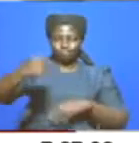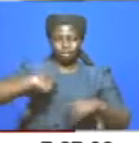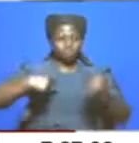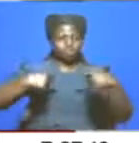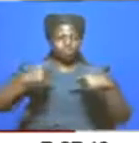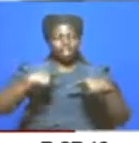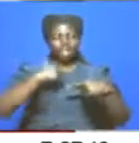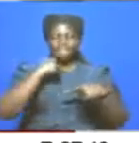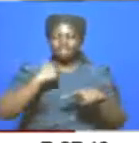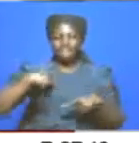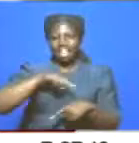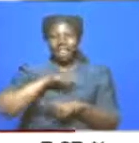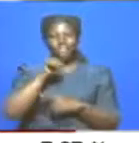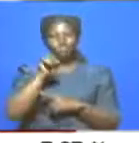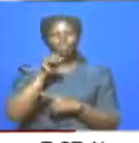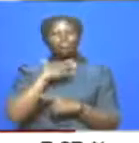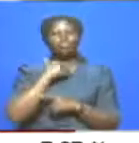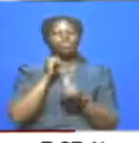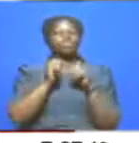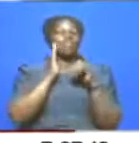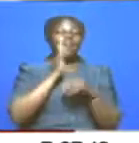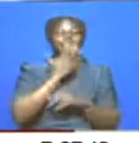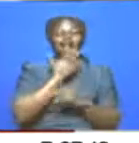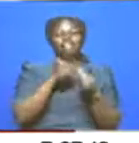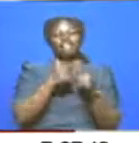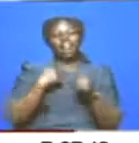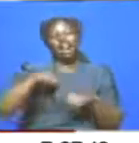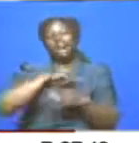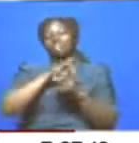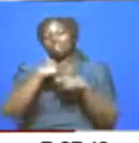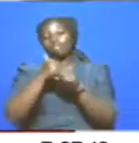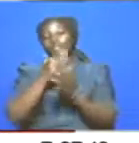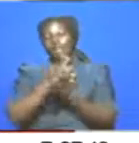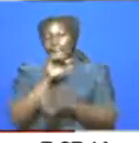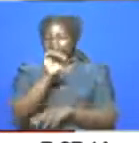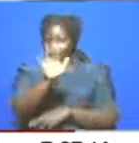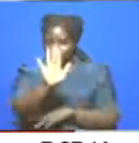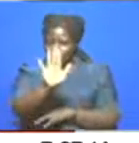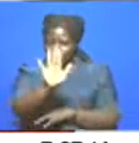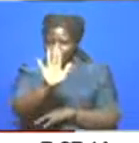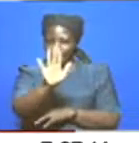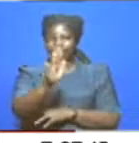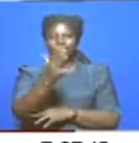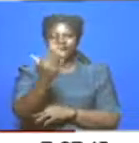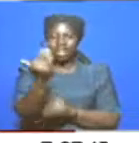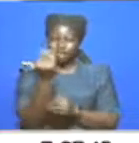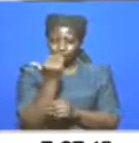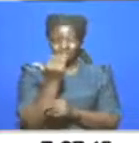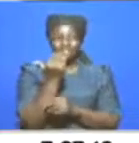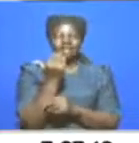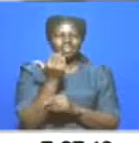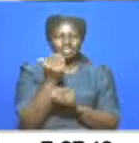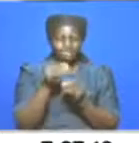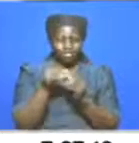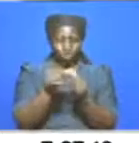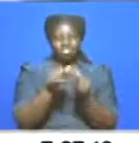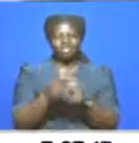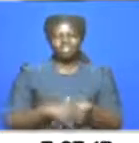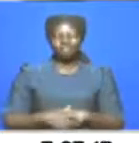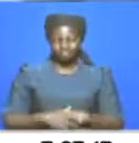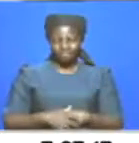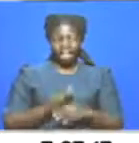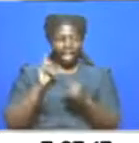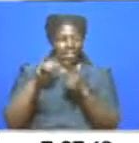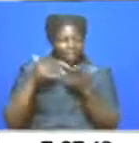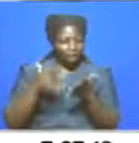ungependa tuweze kuiangazia, na bila shaka tutahakikisha ombi lako tunaliangazia. Bila shaka mtazamaji, kufikia hapo hatuna